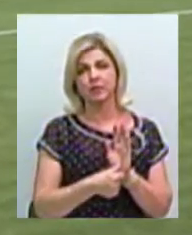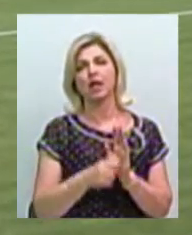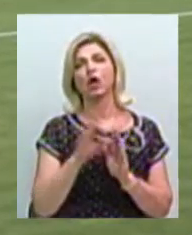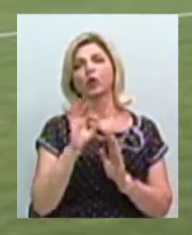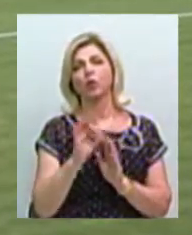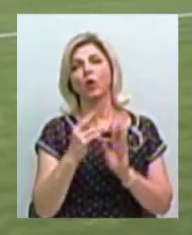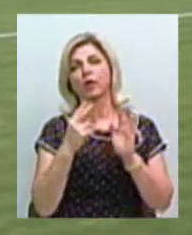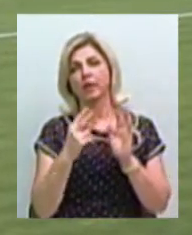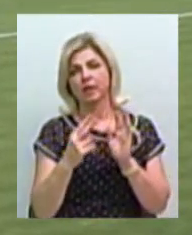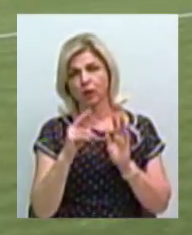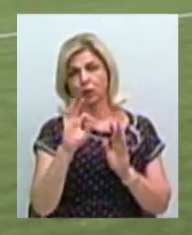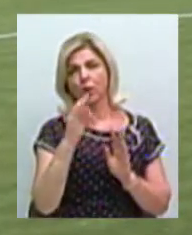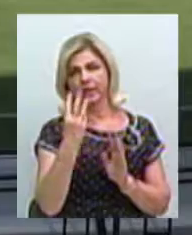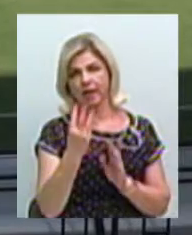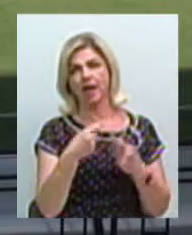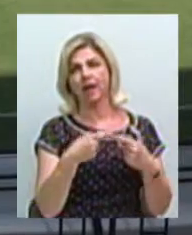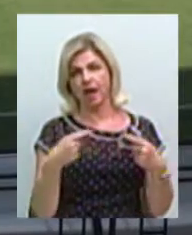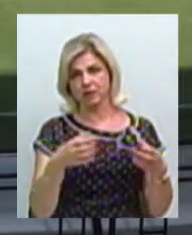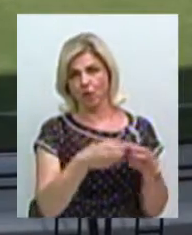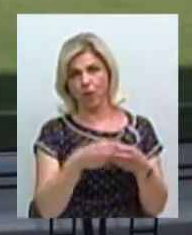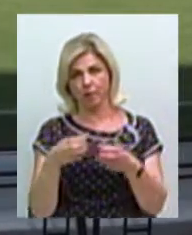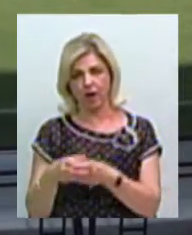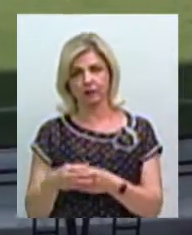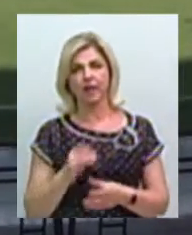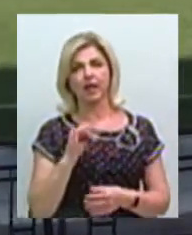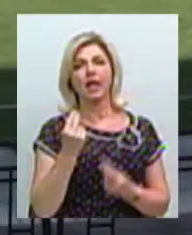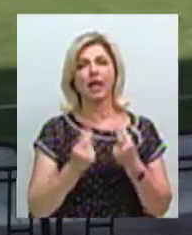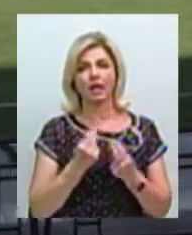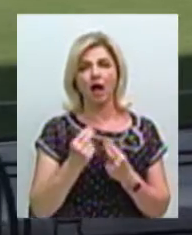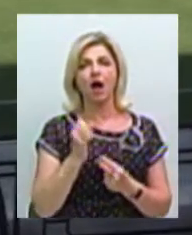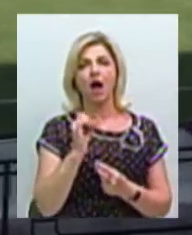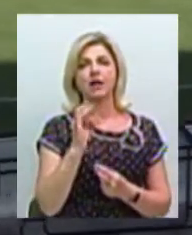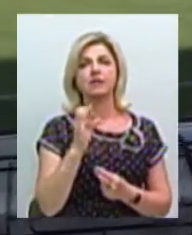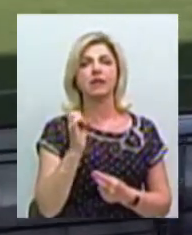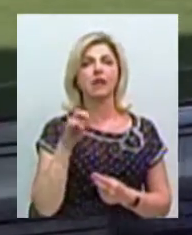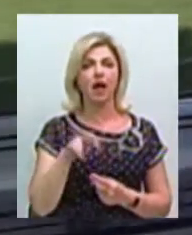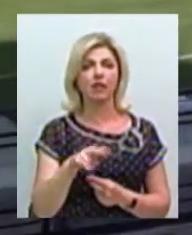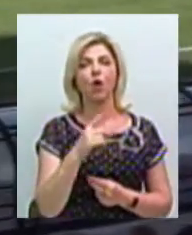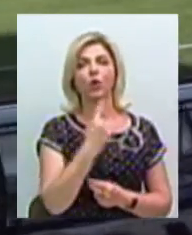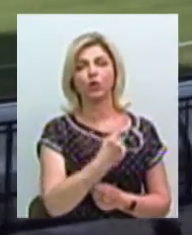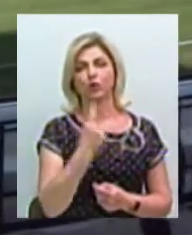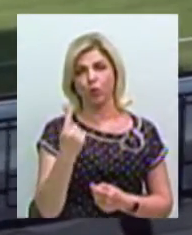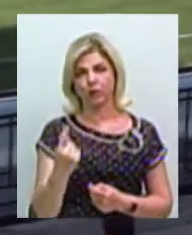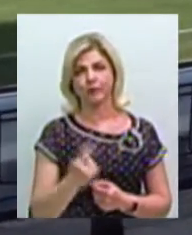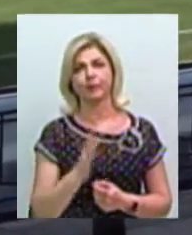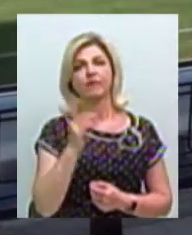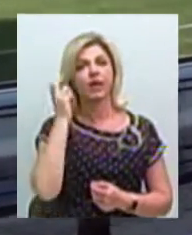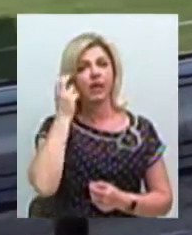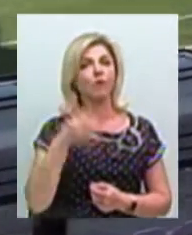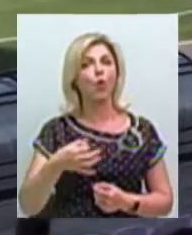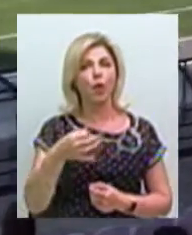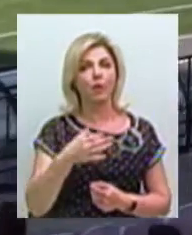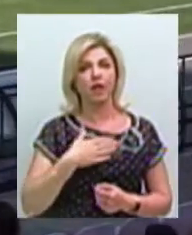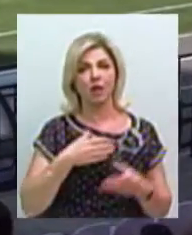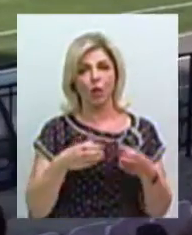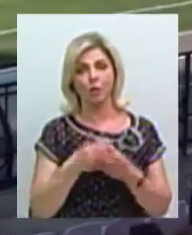та «Оболоні Бровар» 0-3. Та зіграли в нічию з «Арсеналом» та «Динамо» 19, 1-1 та 0-0 відповідно. У Київській області «Корабели»